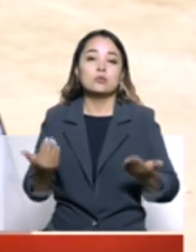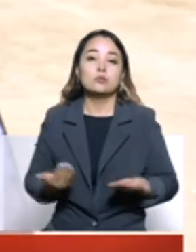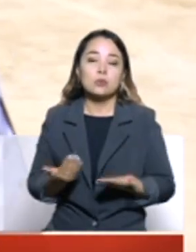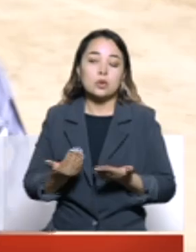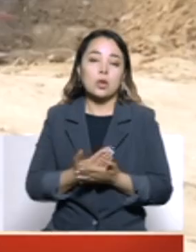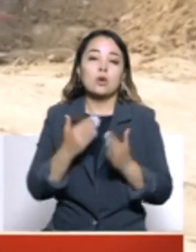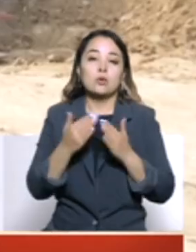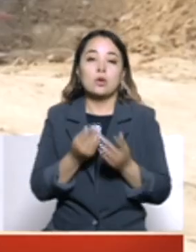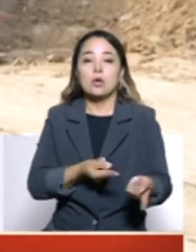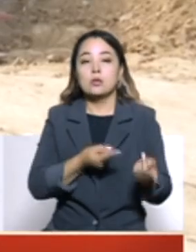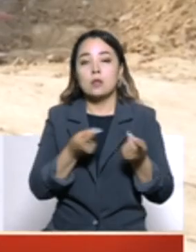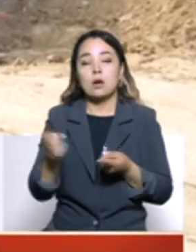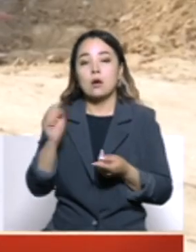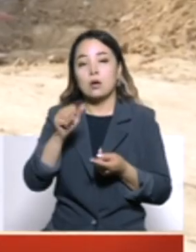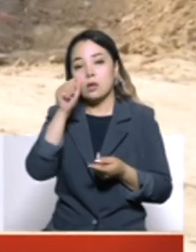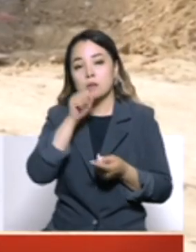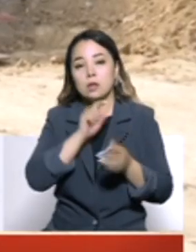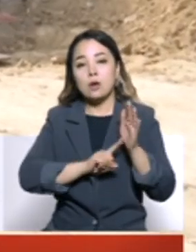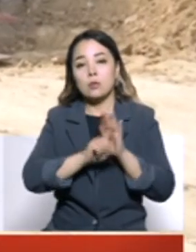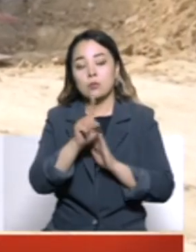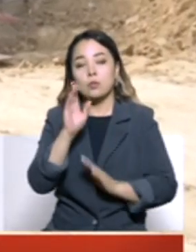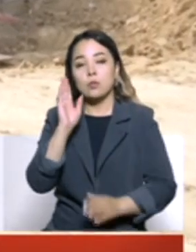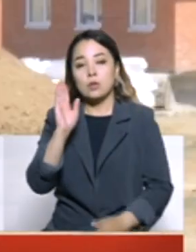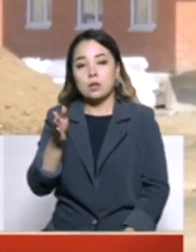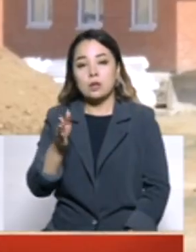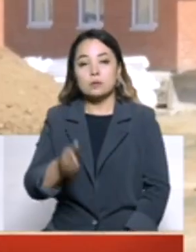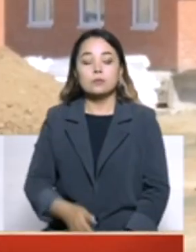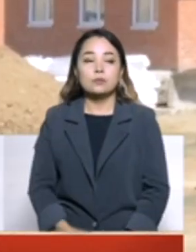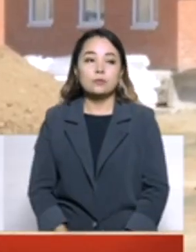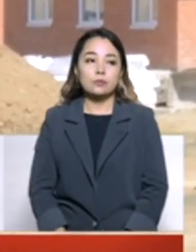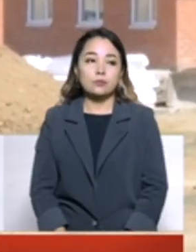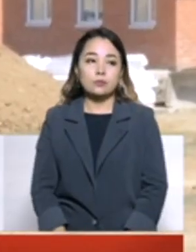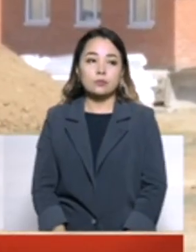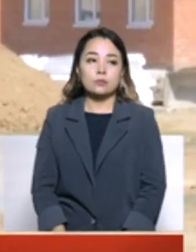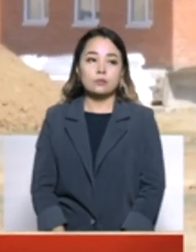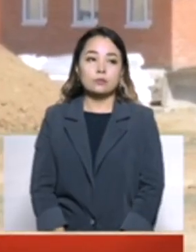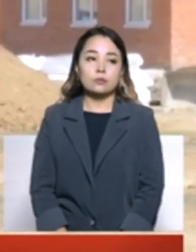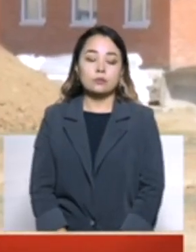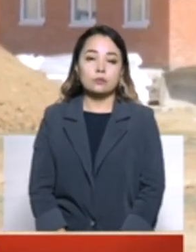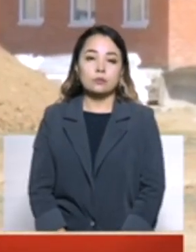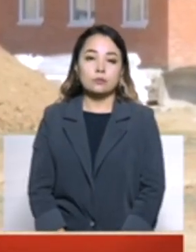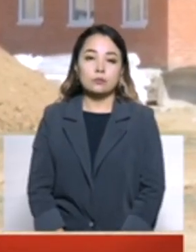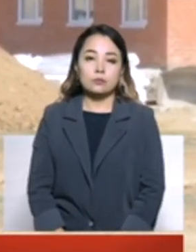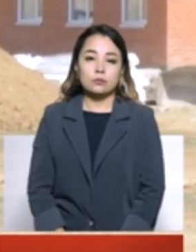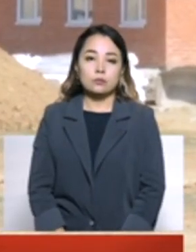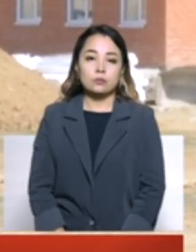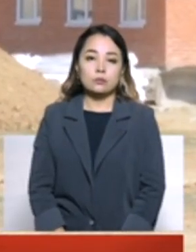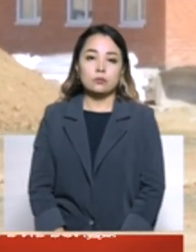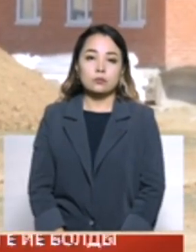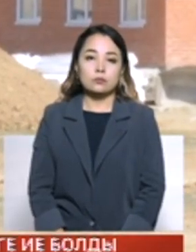үйлерге тамыз айында қоныстана бастайды деп отыр. Дәуренбек Әбдібек, Қыдырәлі Ахметбек, Қазақстан ұлттық арнасы, Қостанай облысы.